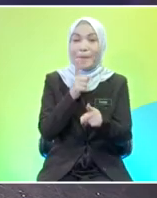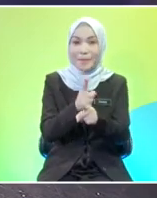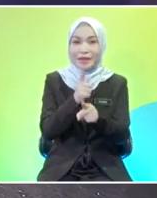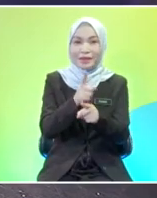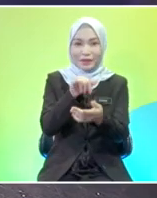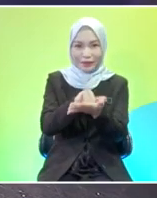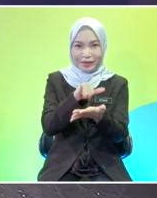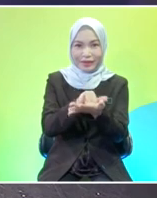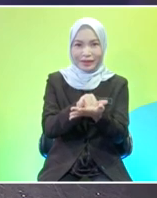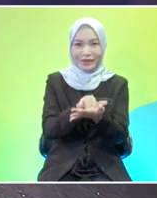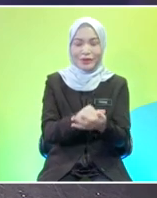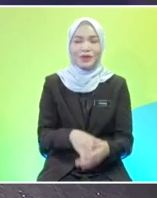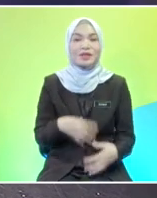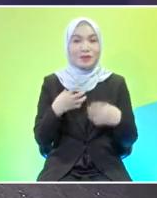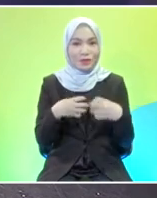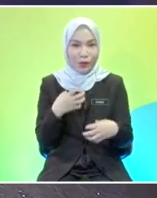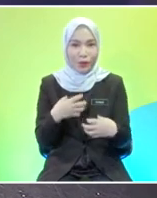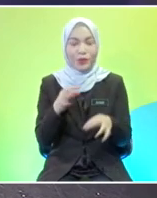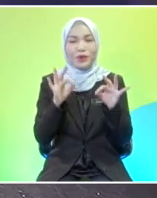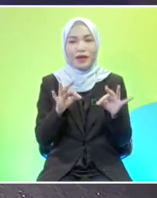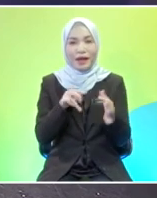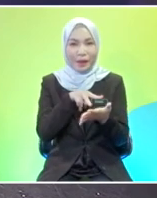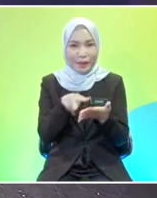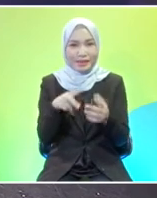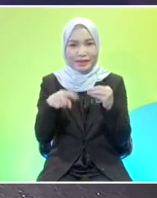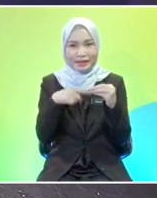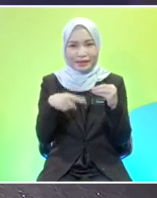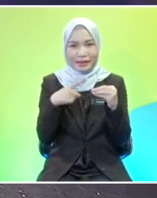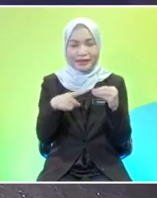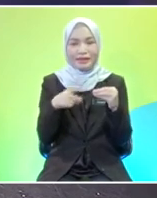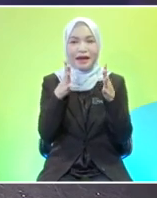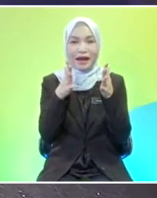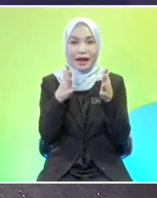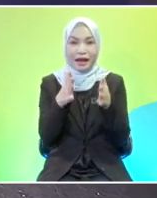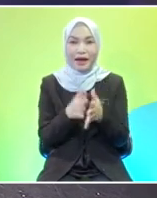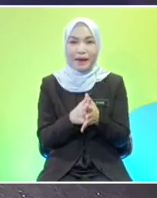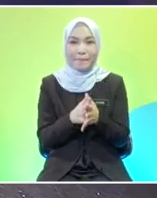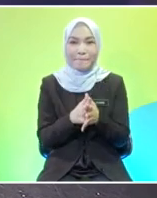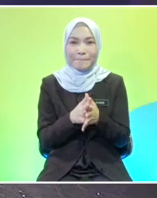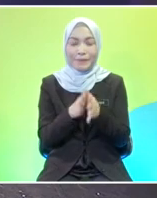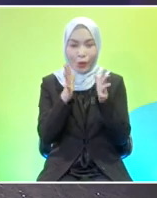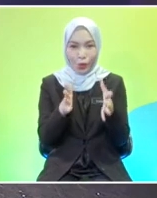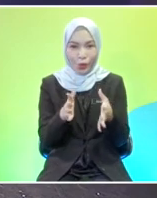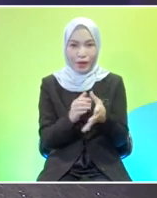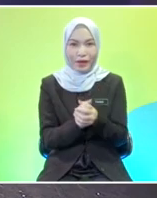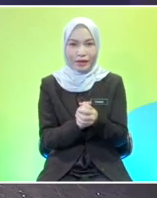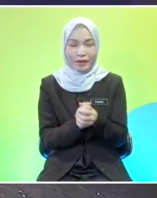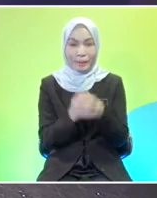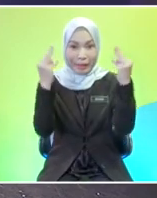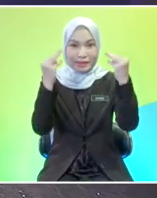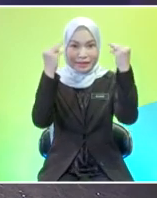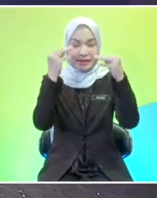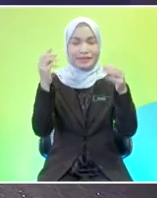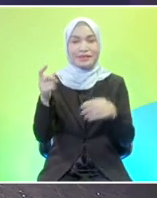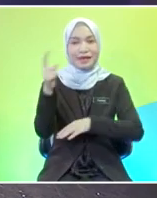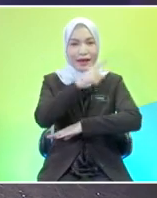tentang kisah hari jadi atau hari lahir Zara pada hari ini Baiklah cek gusnya apa lagi